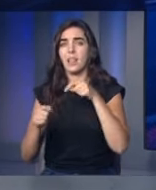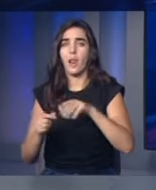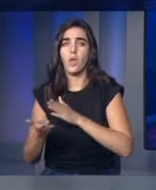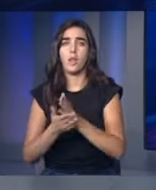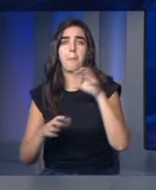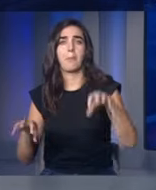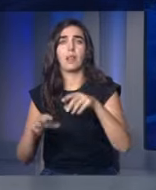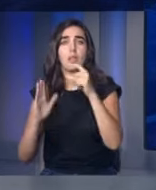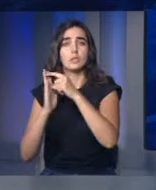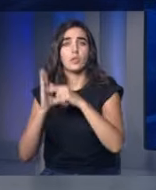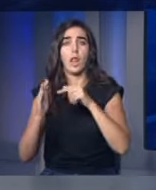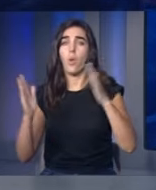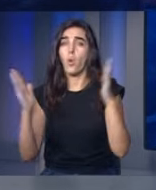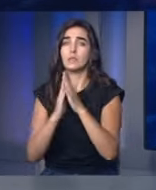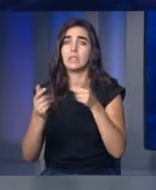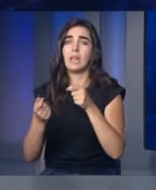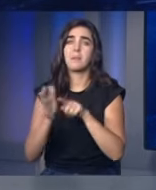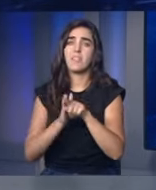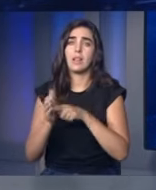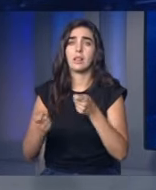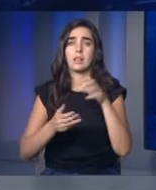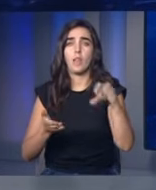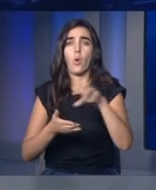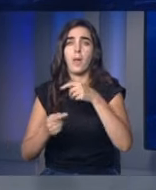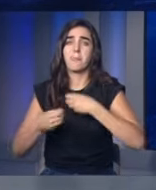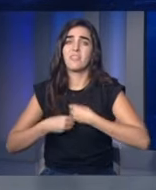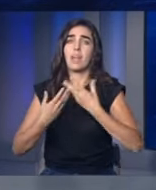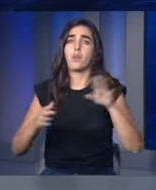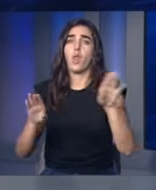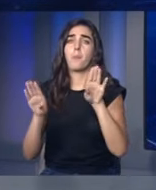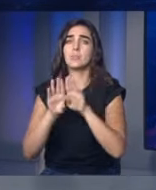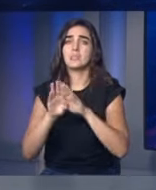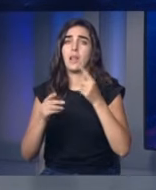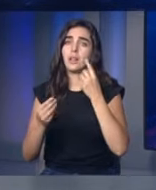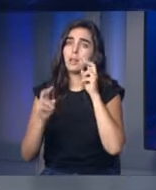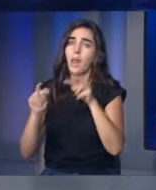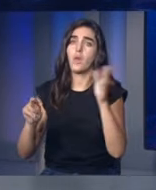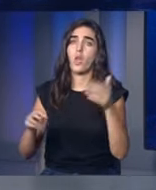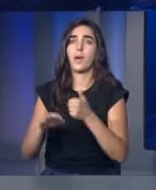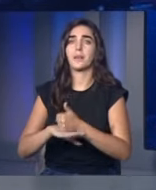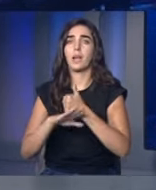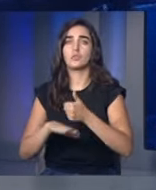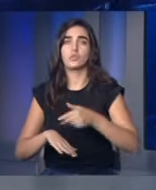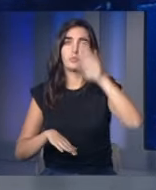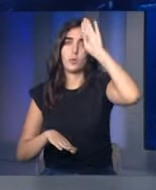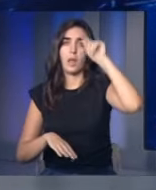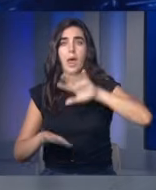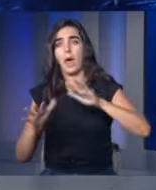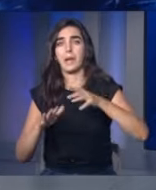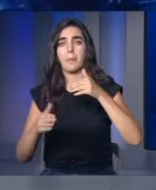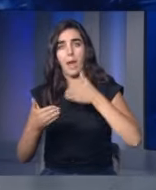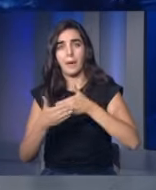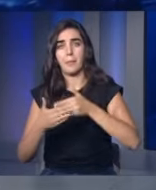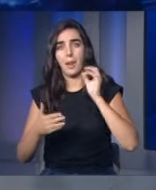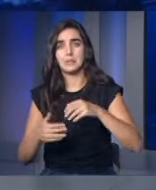والتسلط واستباحة البلد ودستوره، وفي وجه تفتيت الدولة وتفريغ مؤسساتها وفي طليعتها رئاسة الجمهورية